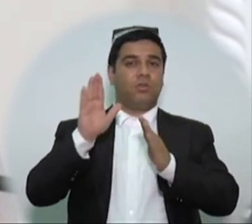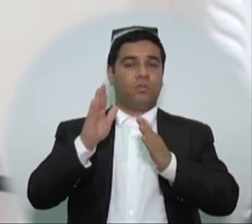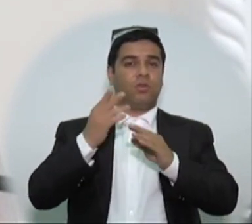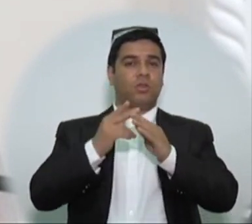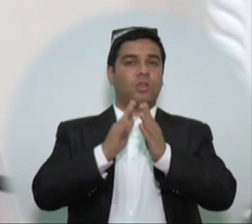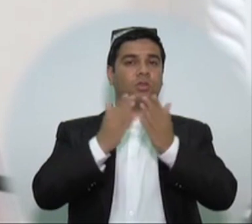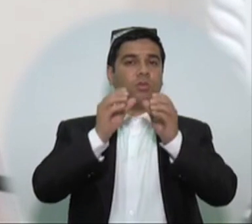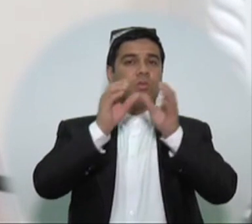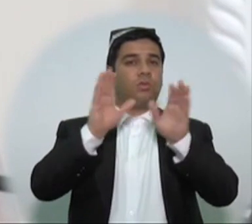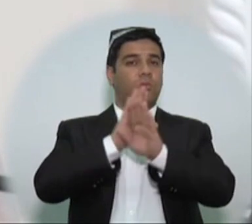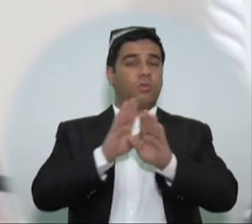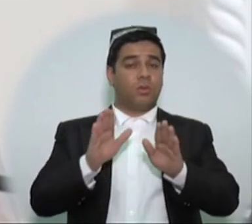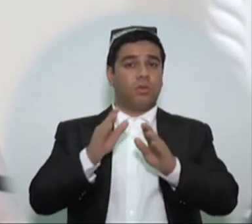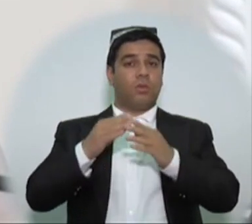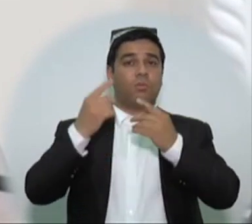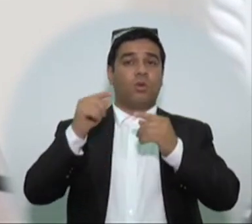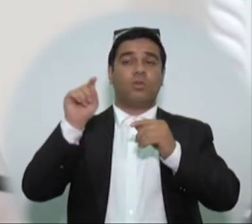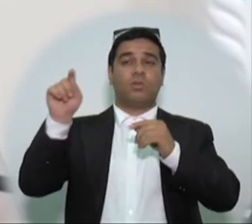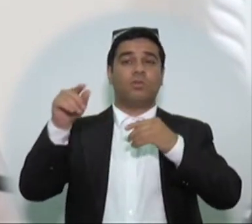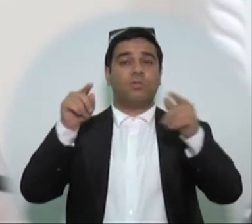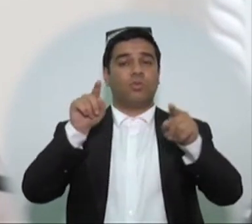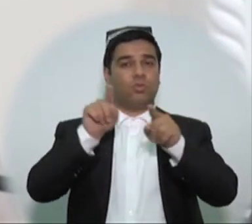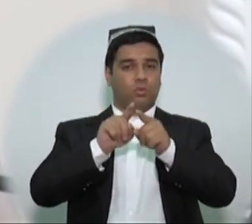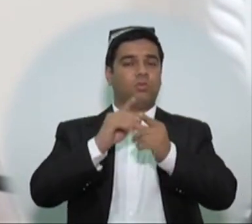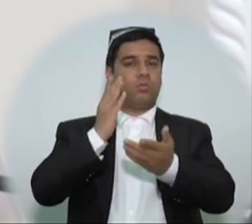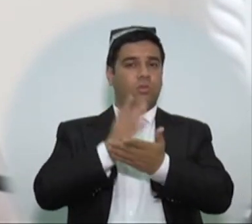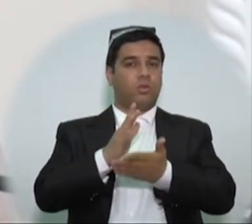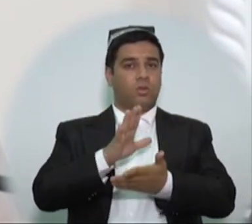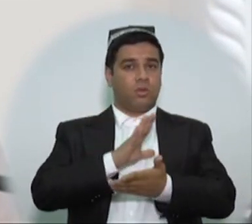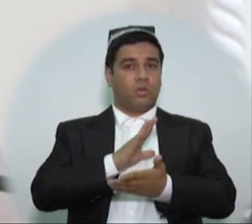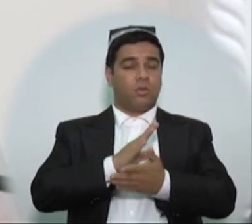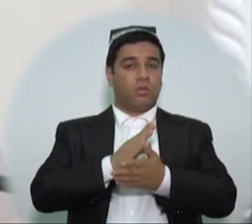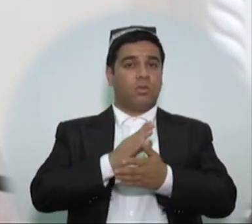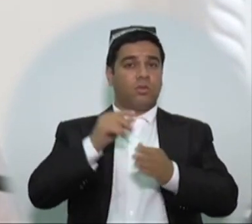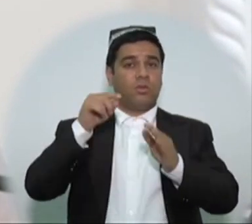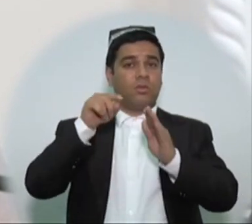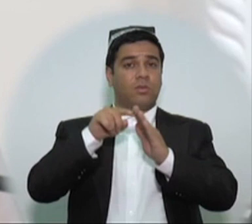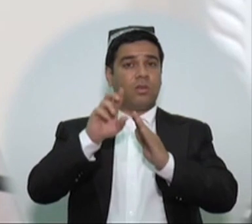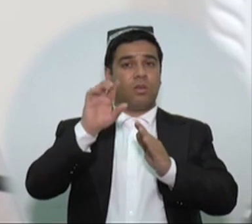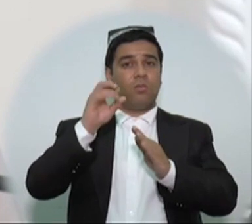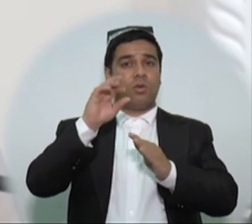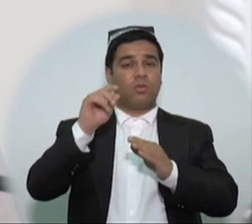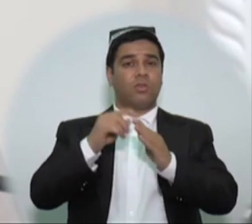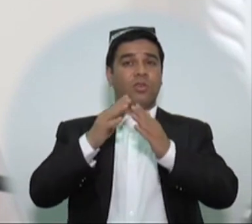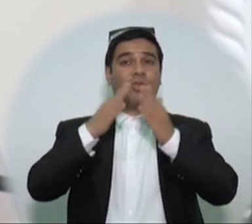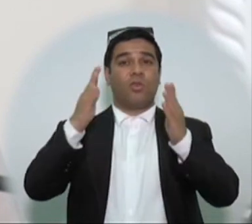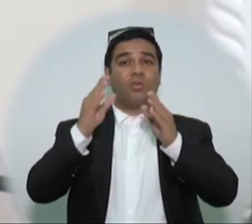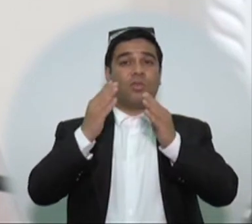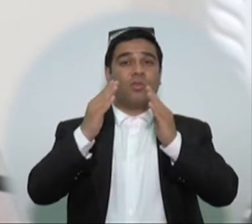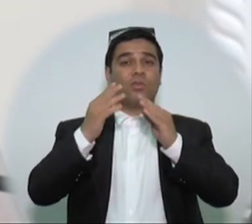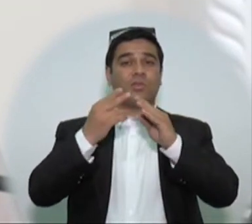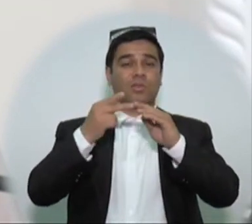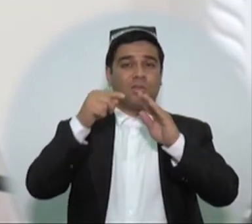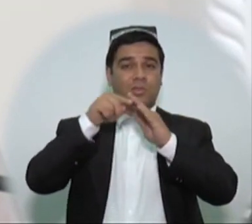edi, balki boshqa taraflarda ham bor edi. Bag'dodni o'zida o'sha katta kutubxonadan tashqari yana